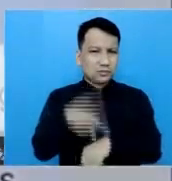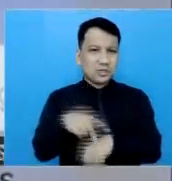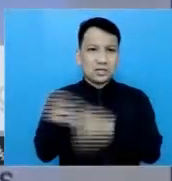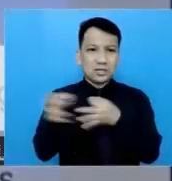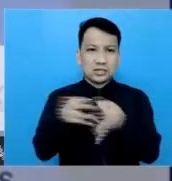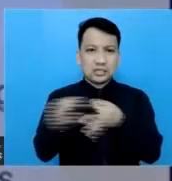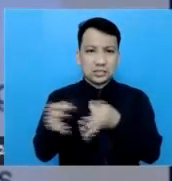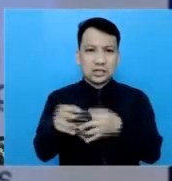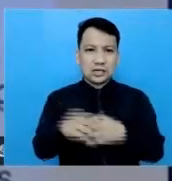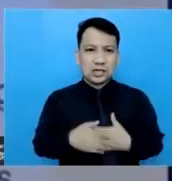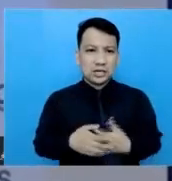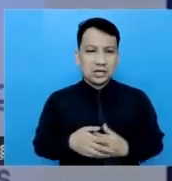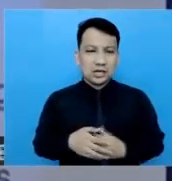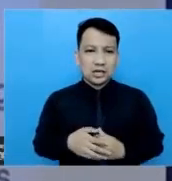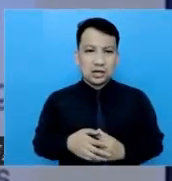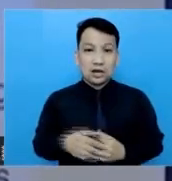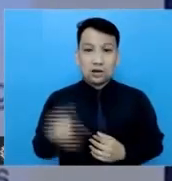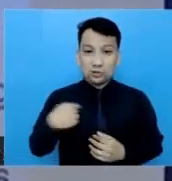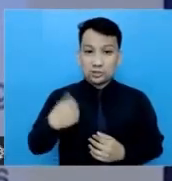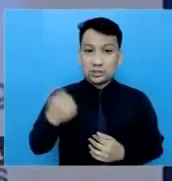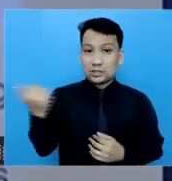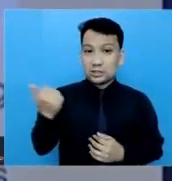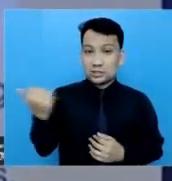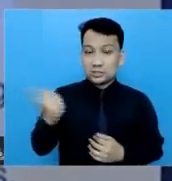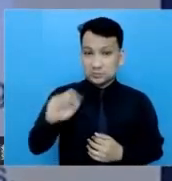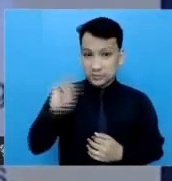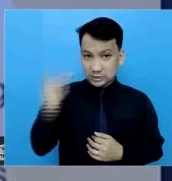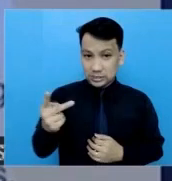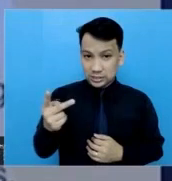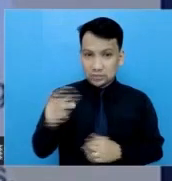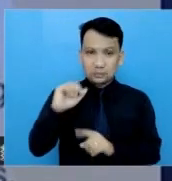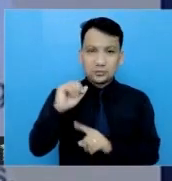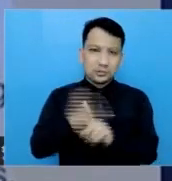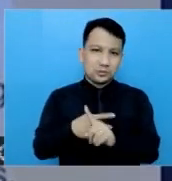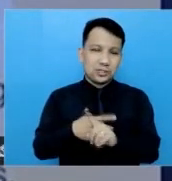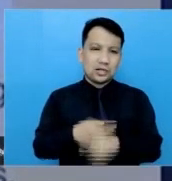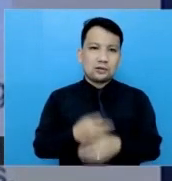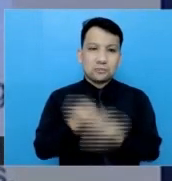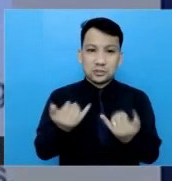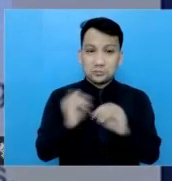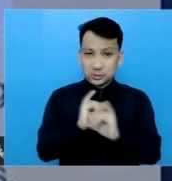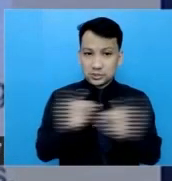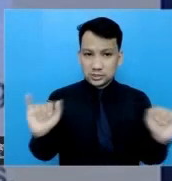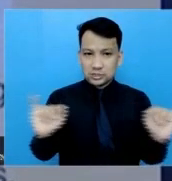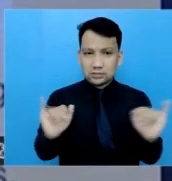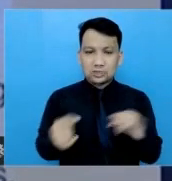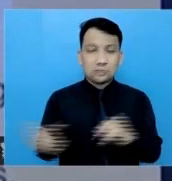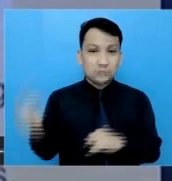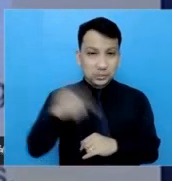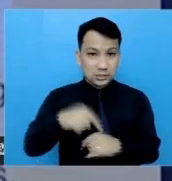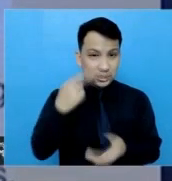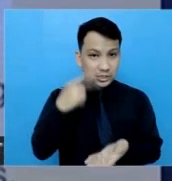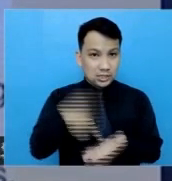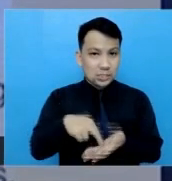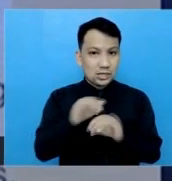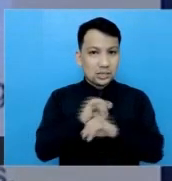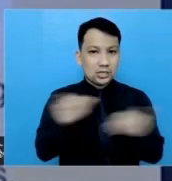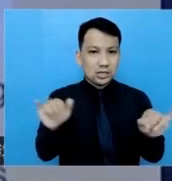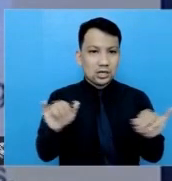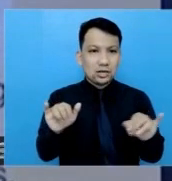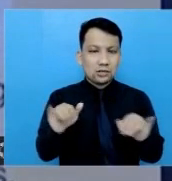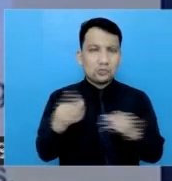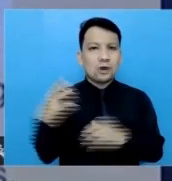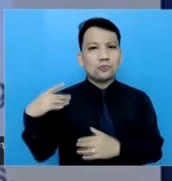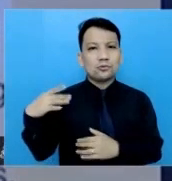ni Alice, sa ibang bansa niya nakuha ang first dose noong Abril. At tulad ng marami, nagparehistro rin daw siya habang inihintay